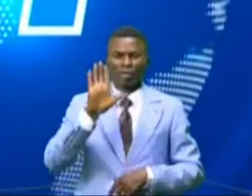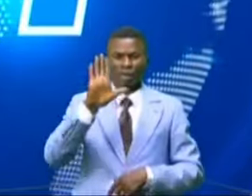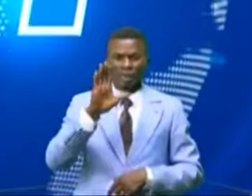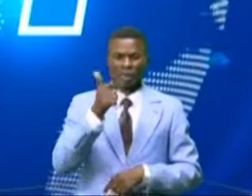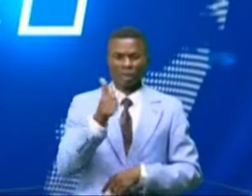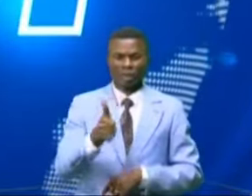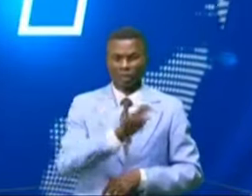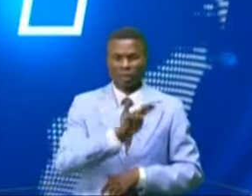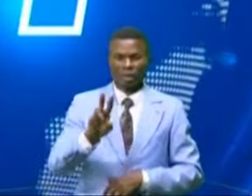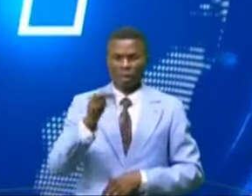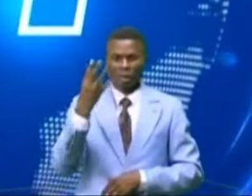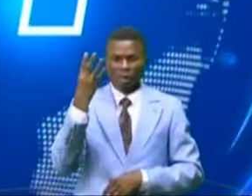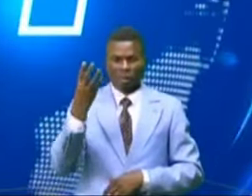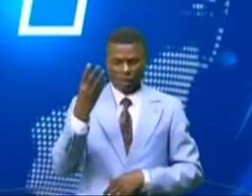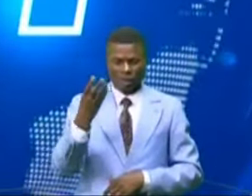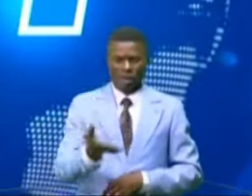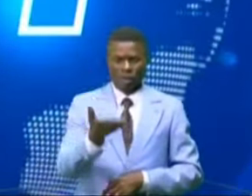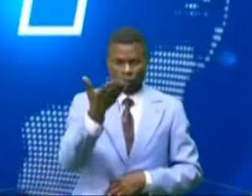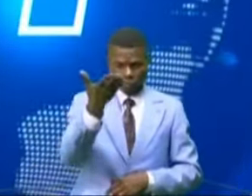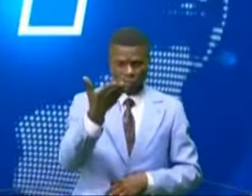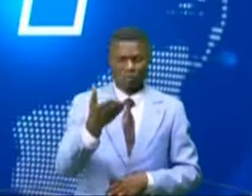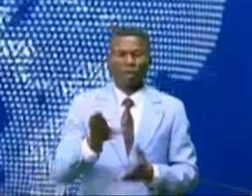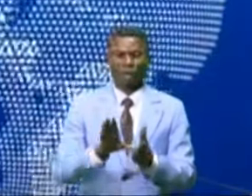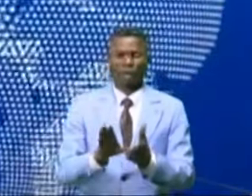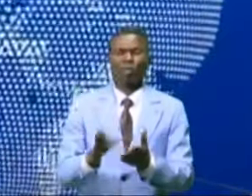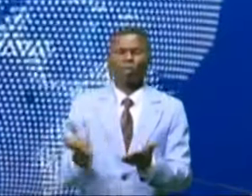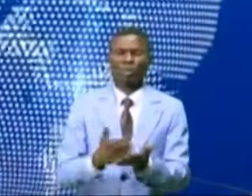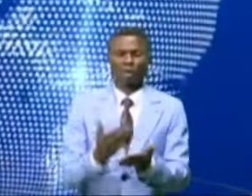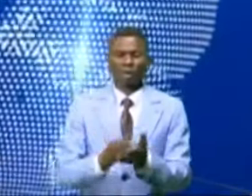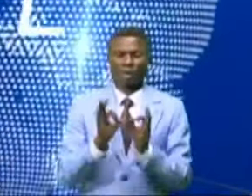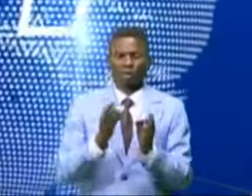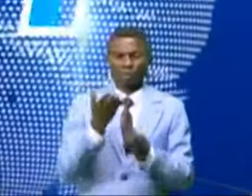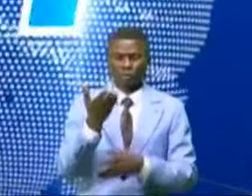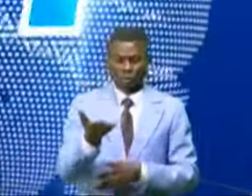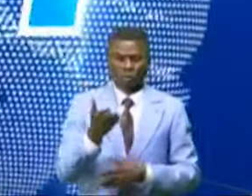janvier 2024. Anastasie Dumbo et Thomas Basilwa.